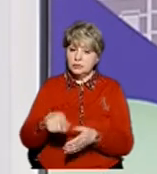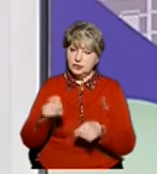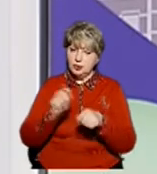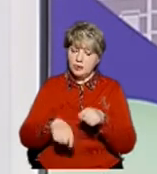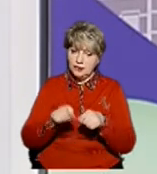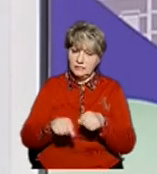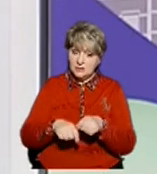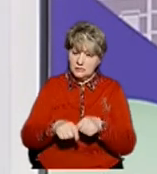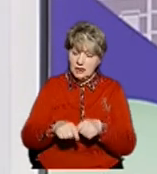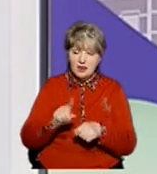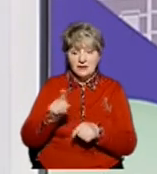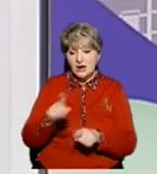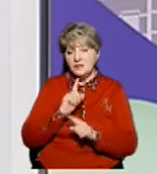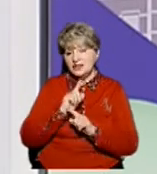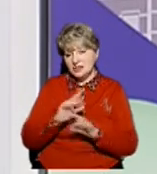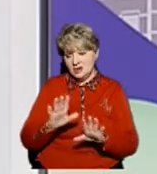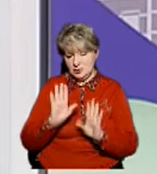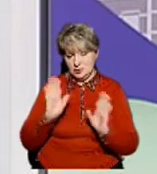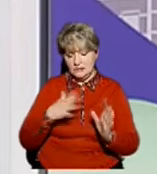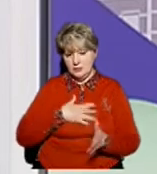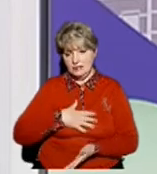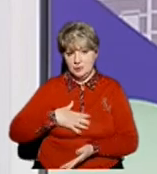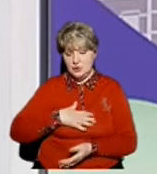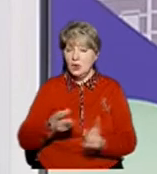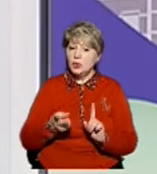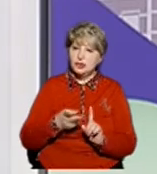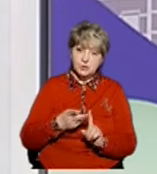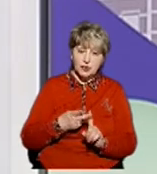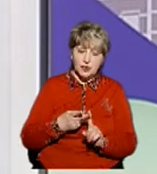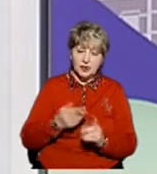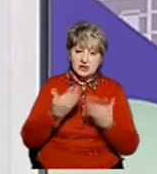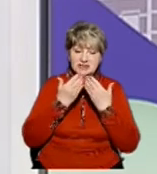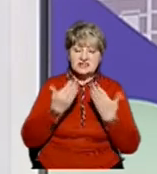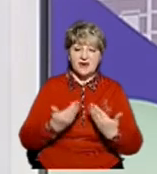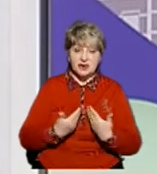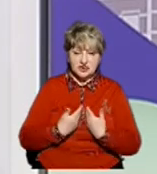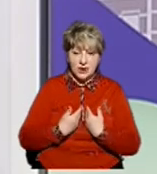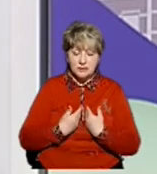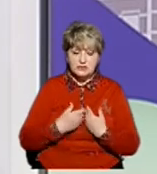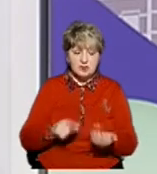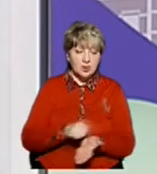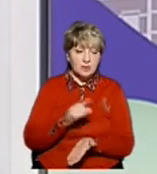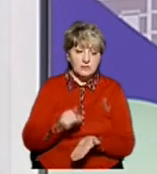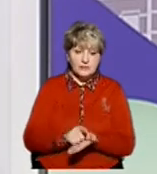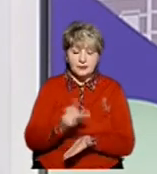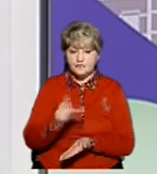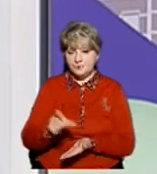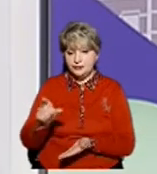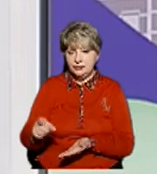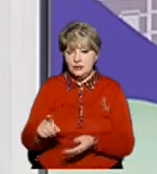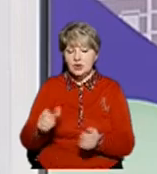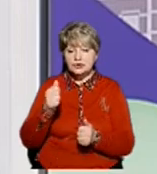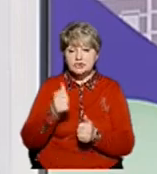вам не треба буде переживати з цього приводу. По-друге, звертаються, обов'язково до нас звертаються